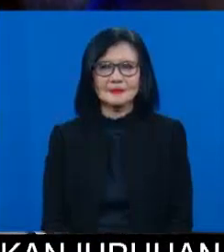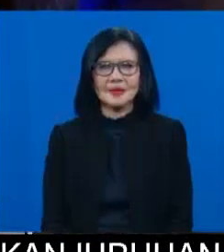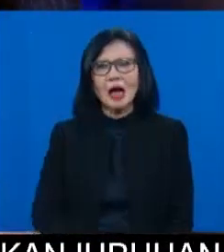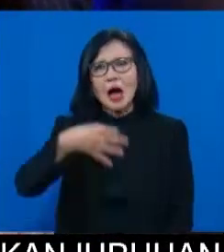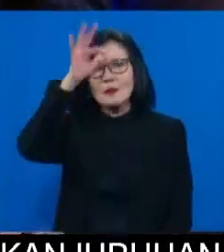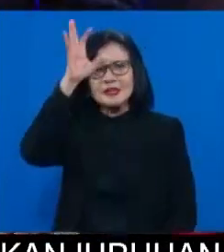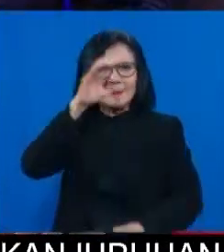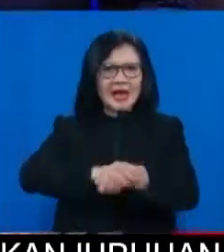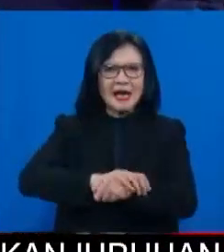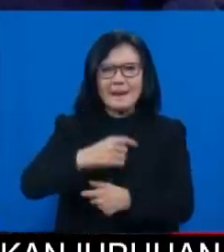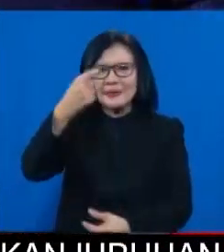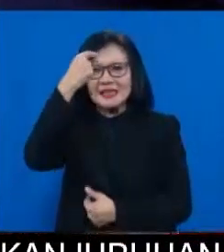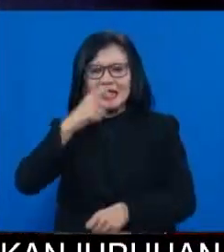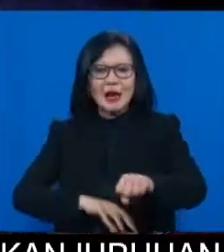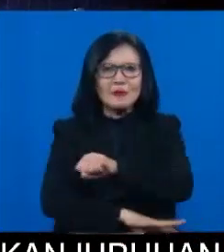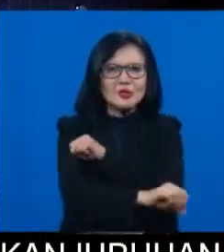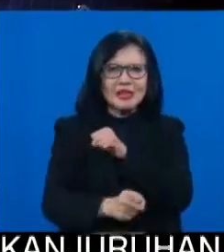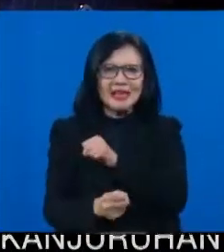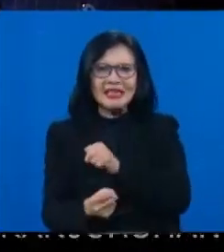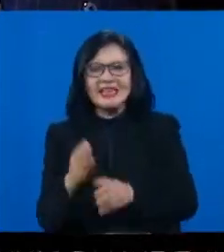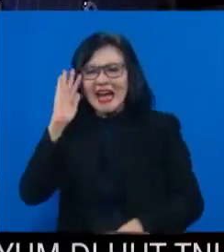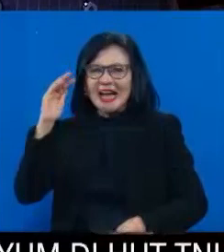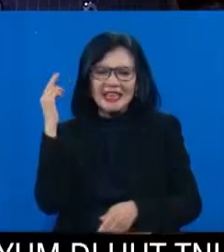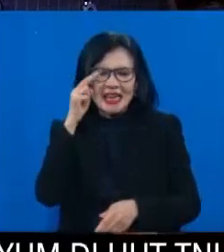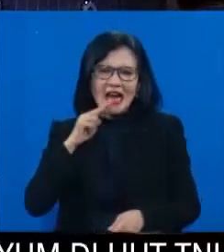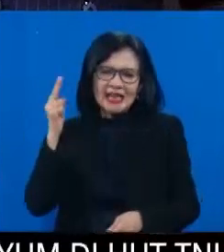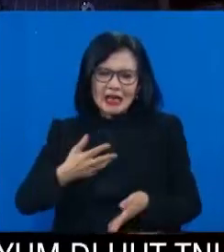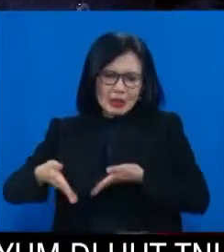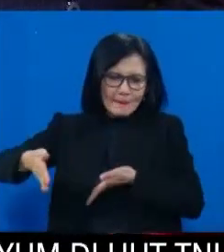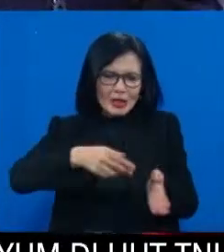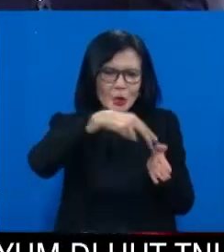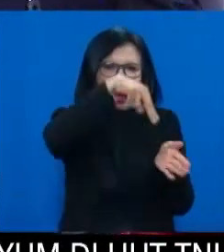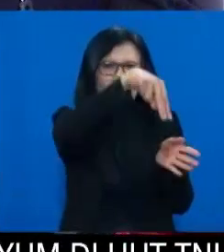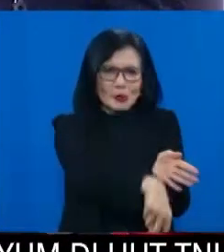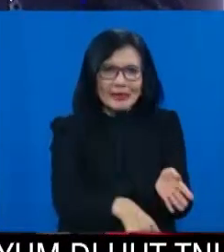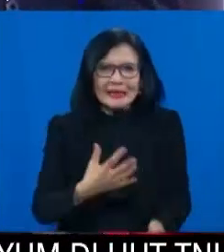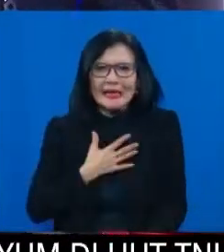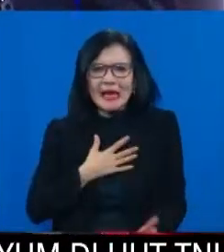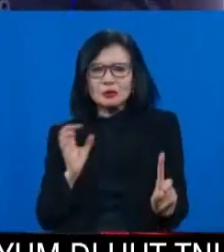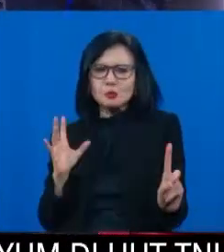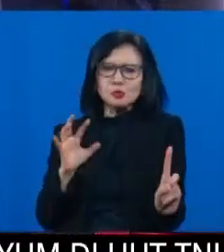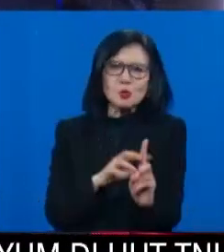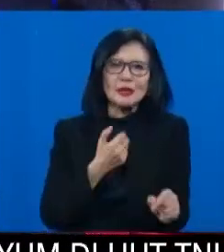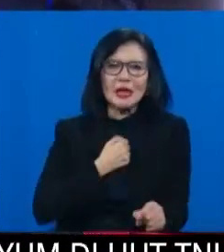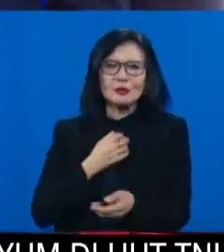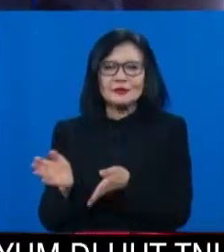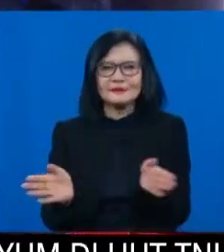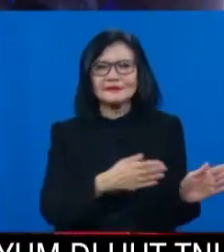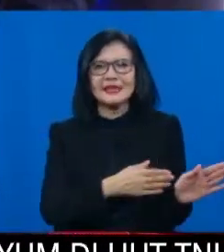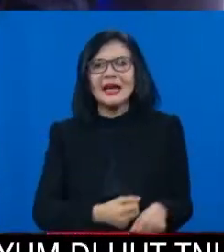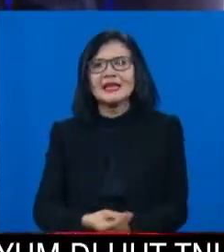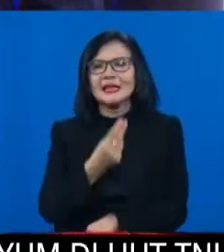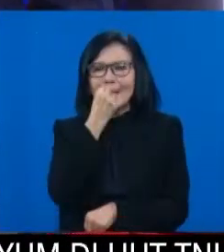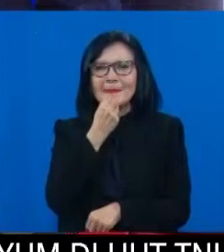Polisi menangkap tersangka pencuri yang nekat menceburkan diri ke Sungai Kedung Coek, Surabaya karena takut dihakimi warga. Sementara di Padalarang, Bandung Barat,